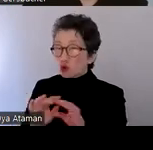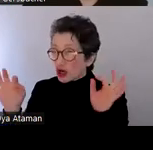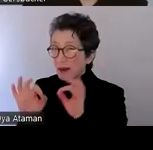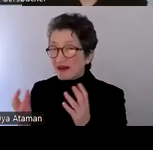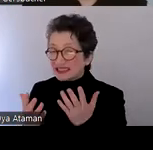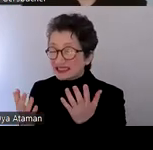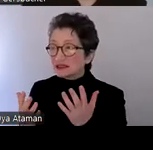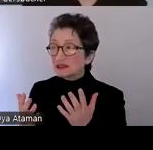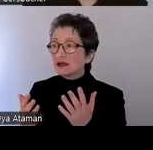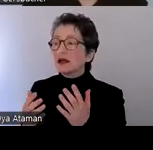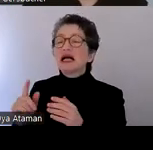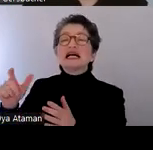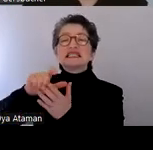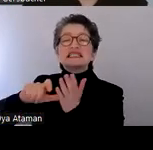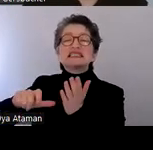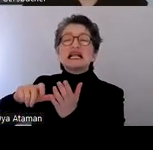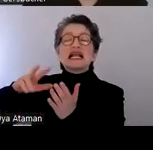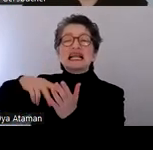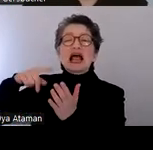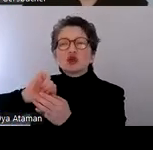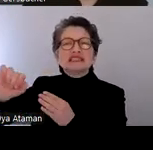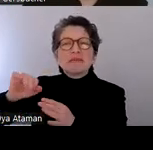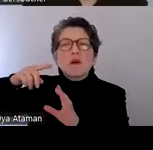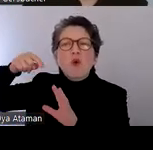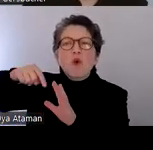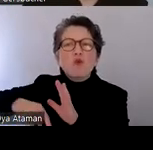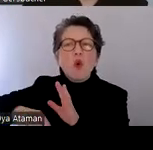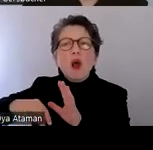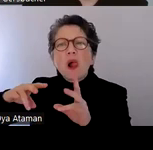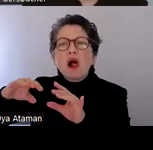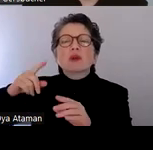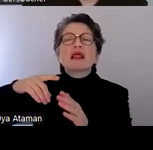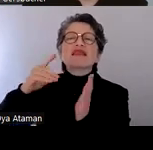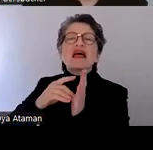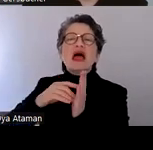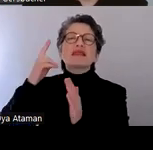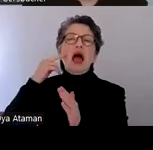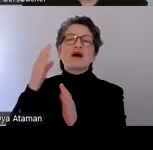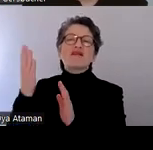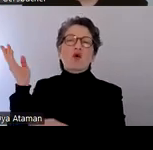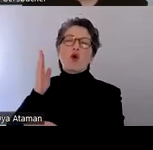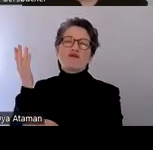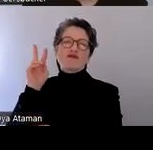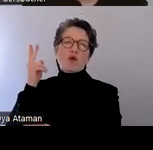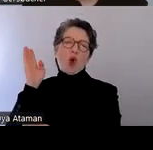der Screen wieder trotzdem versucht, irgendwo eine Info herzubekommen und dann zum Beispiel die Dateinamen vorliest. Und dann würde er halt hier vorlesen, 1.